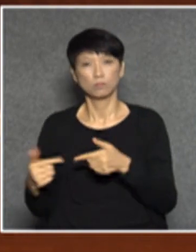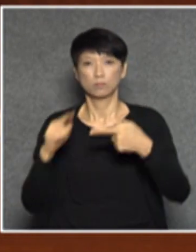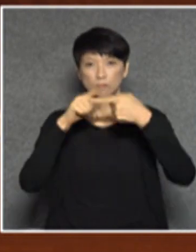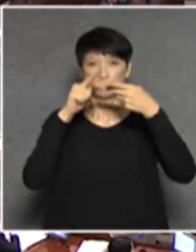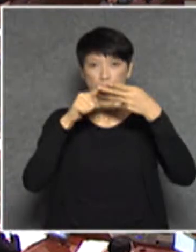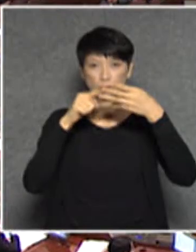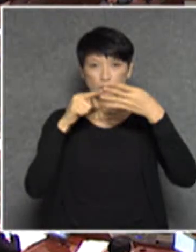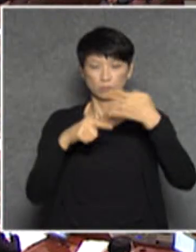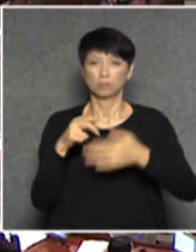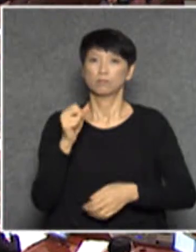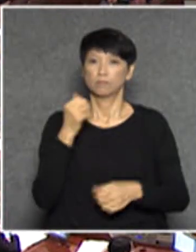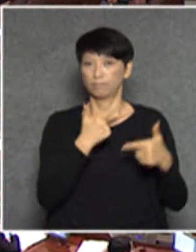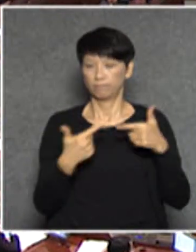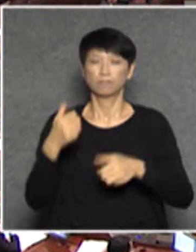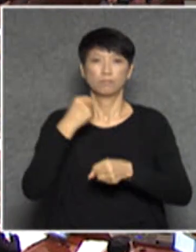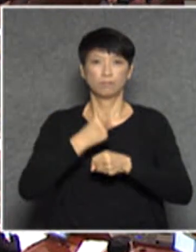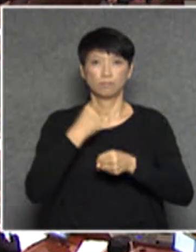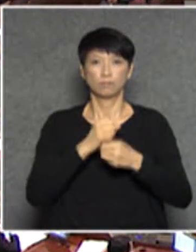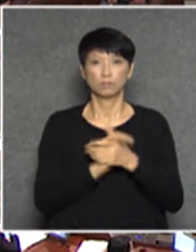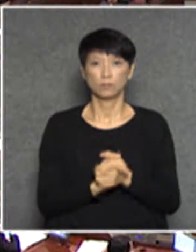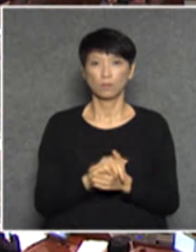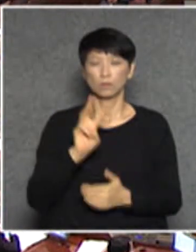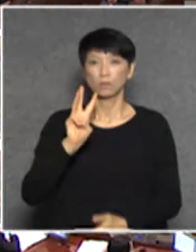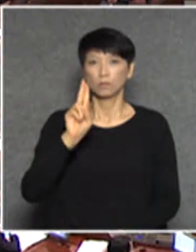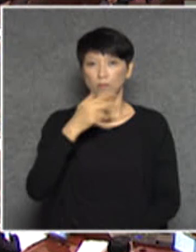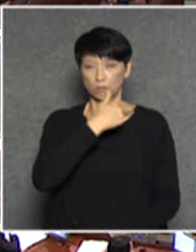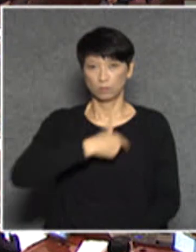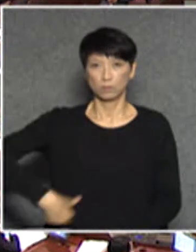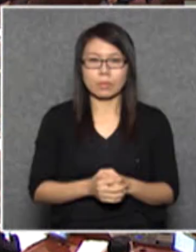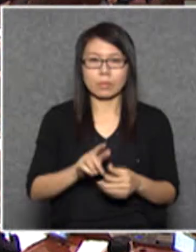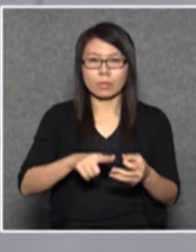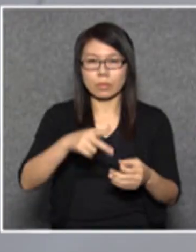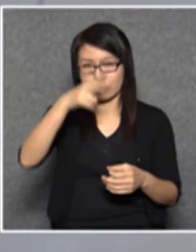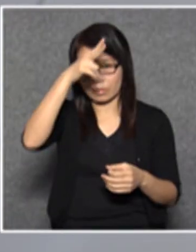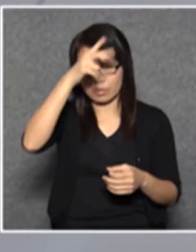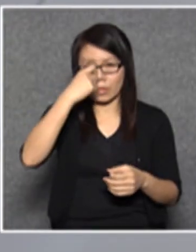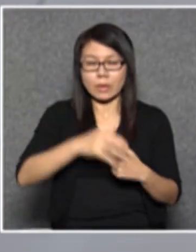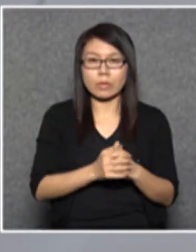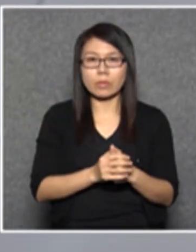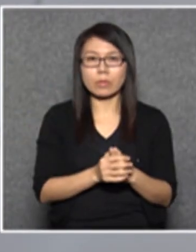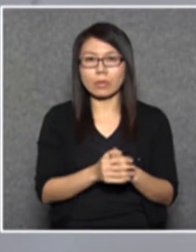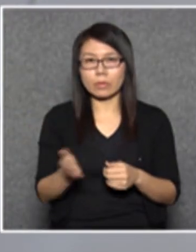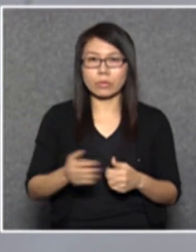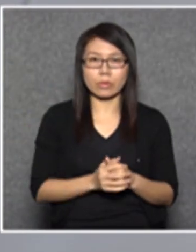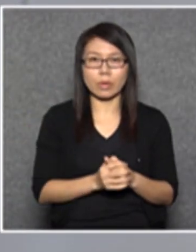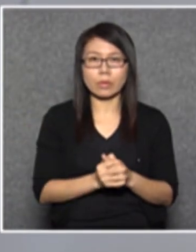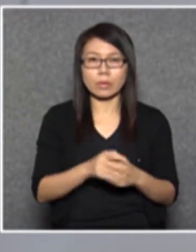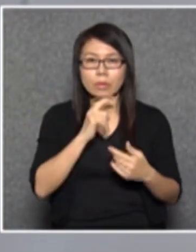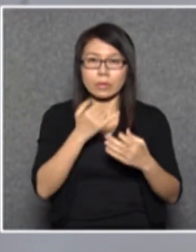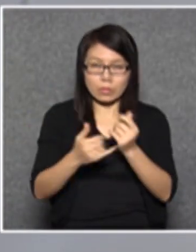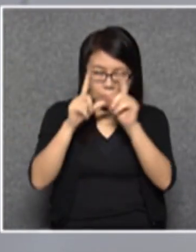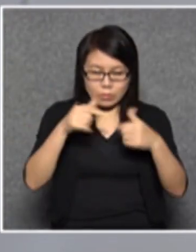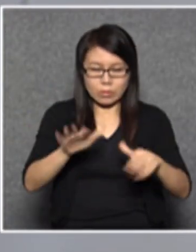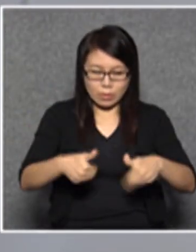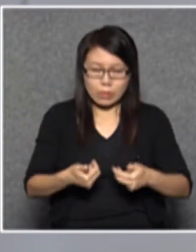作。 胡志偉議員， 梁先生，其實圍標係涉及重大嘅民生同公眾利益